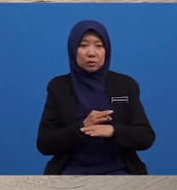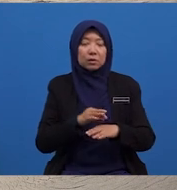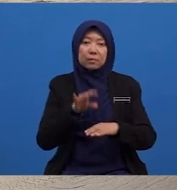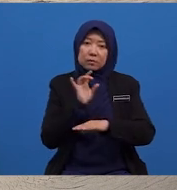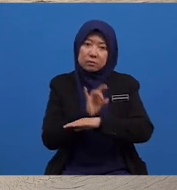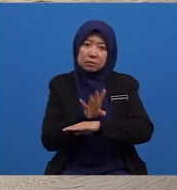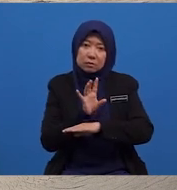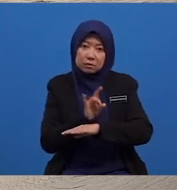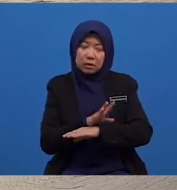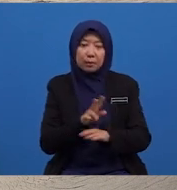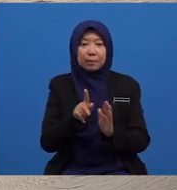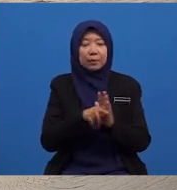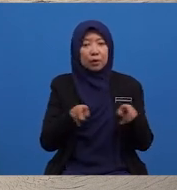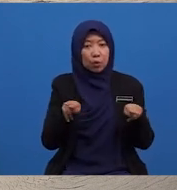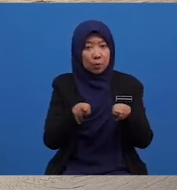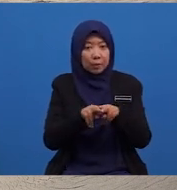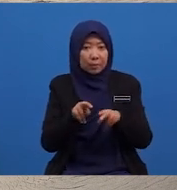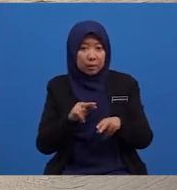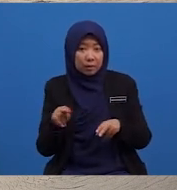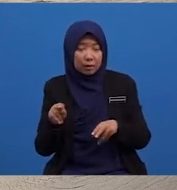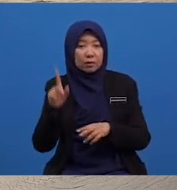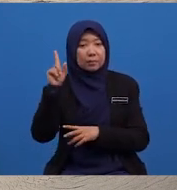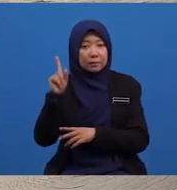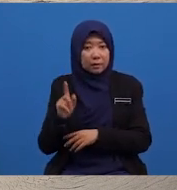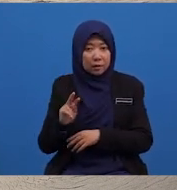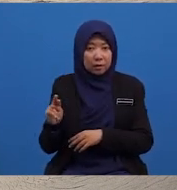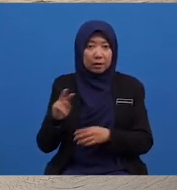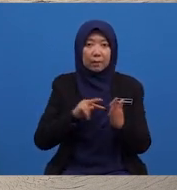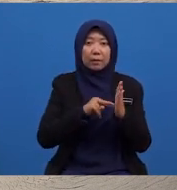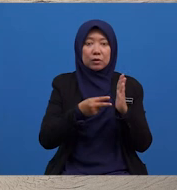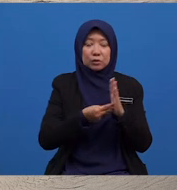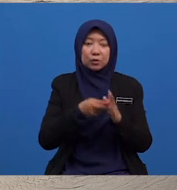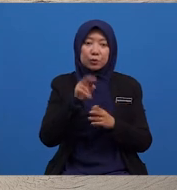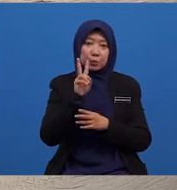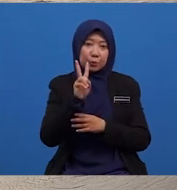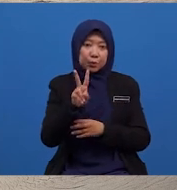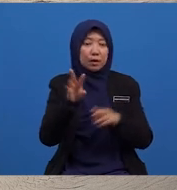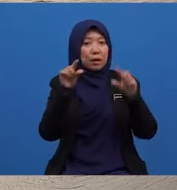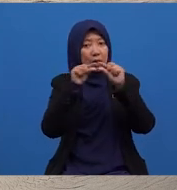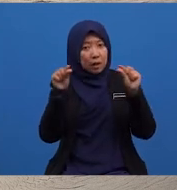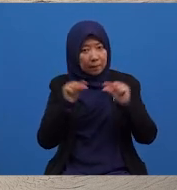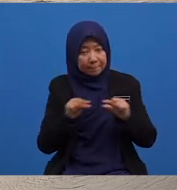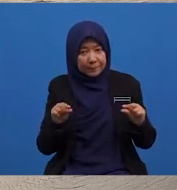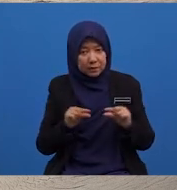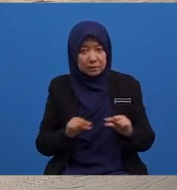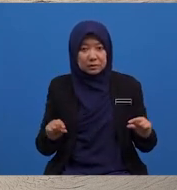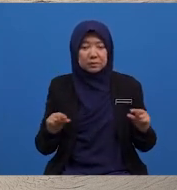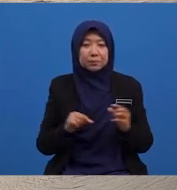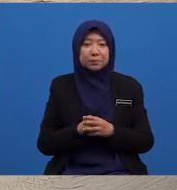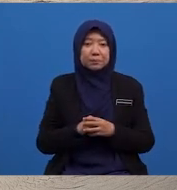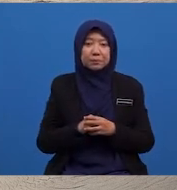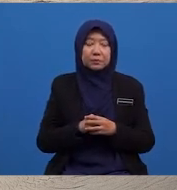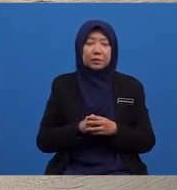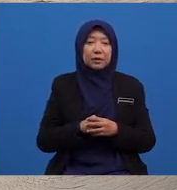seperti perumpamaan. Bidalan juga mempunyai maksud dua lapis. Bagaimanapun, bidalan